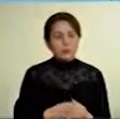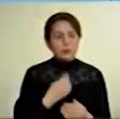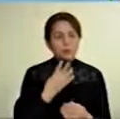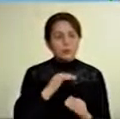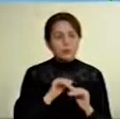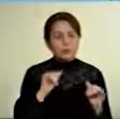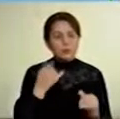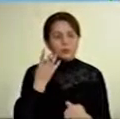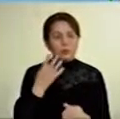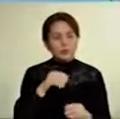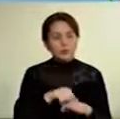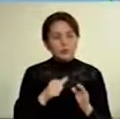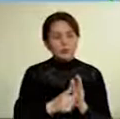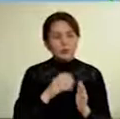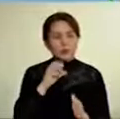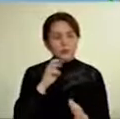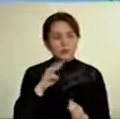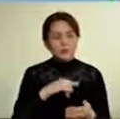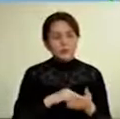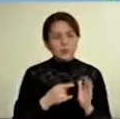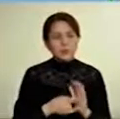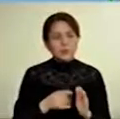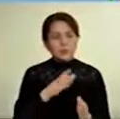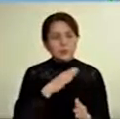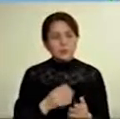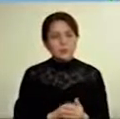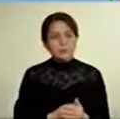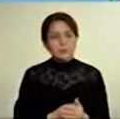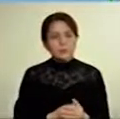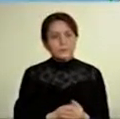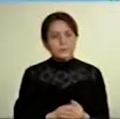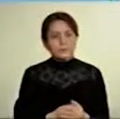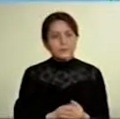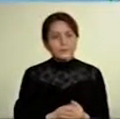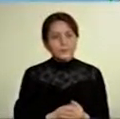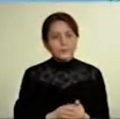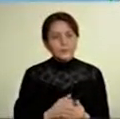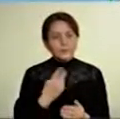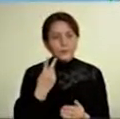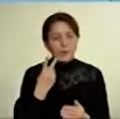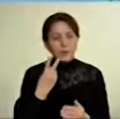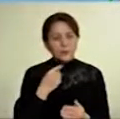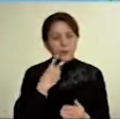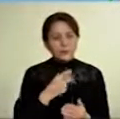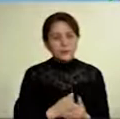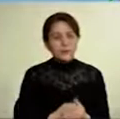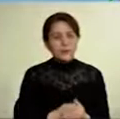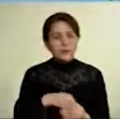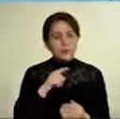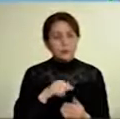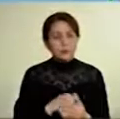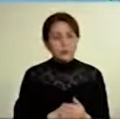4 × 4 16 sm kvadrat teng ekan. Endi keyingisiga e'tibor qiling. Bu